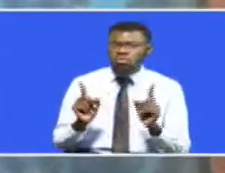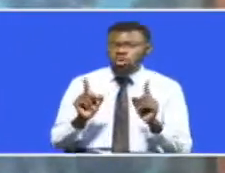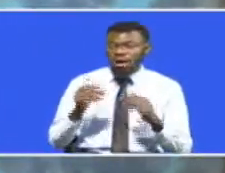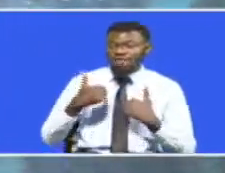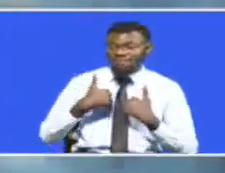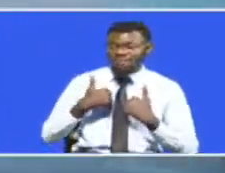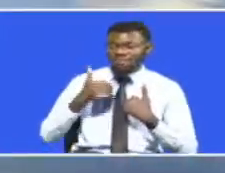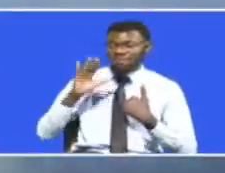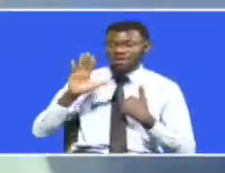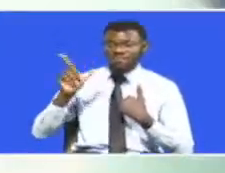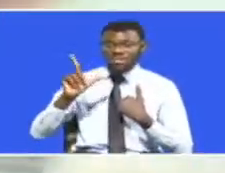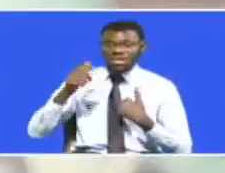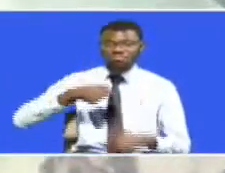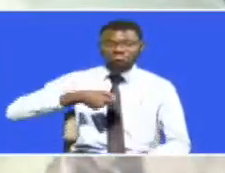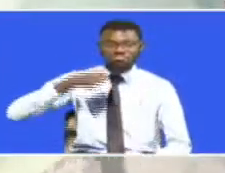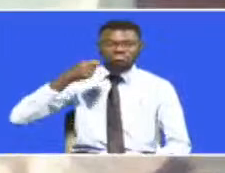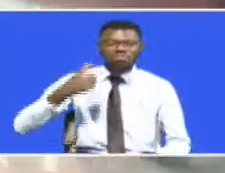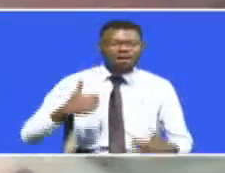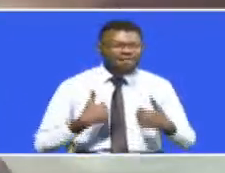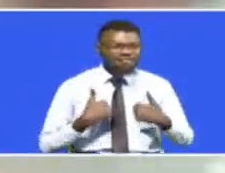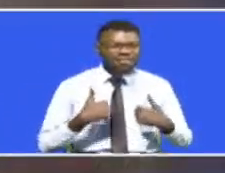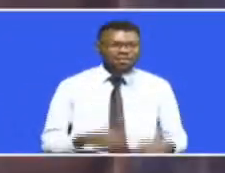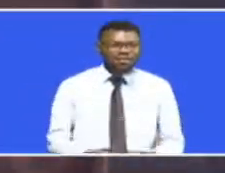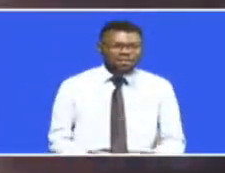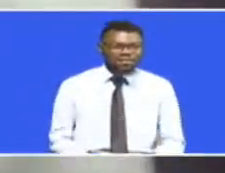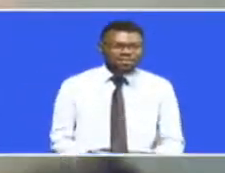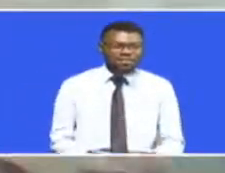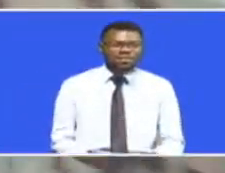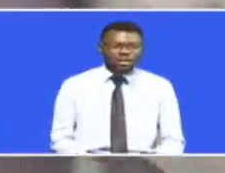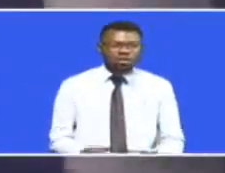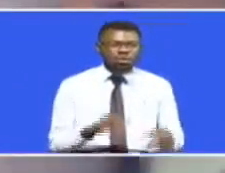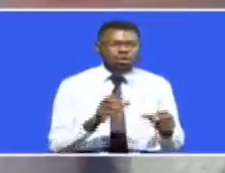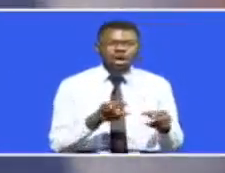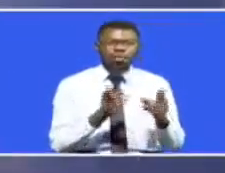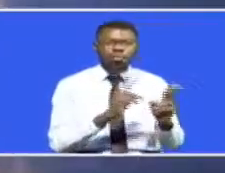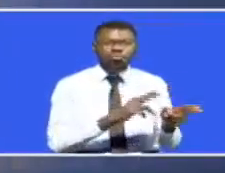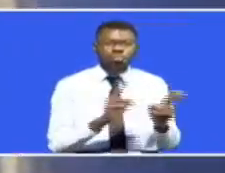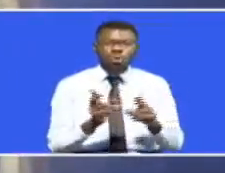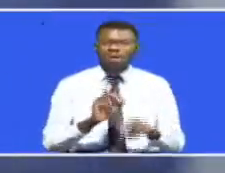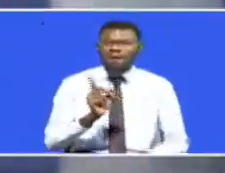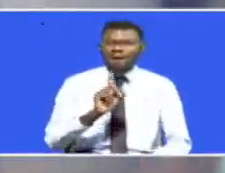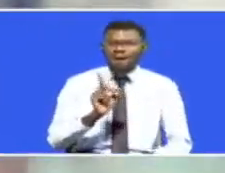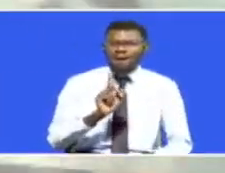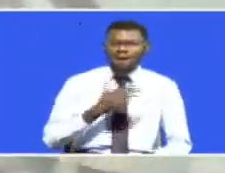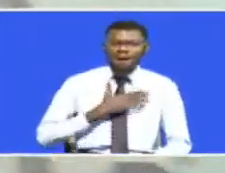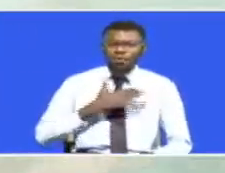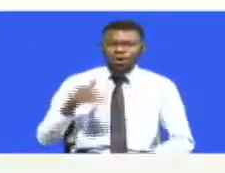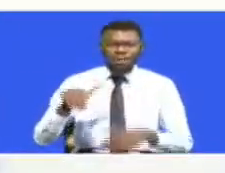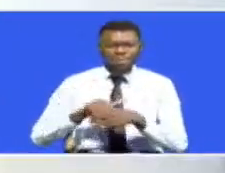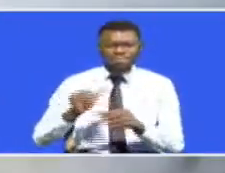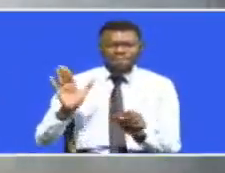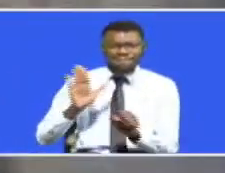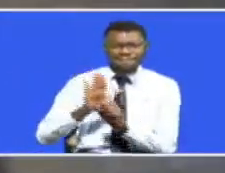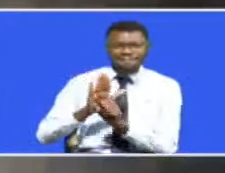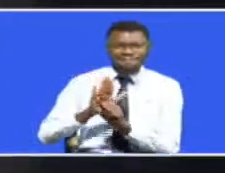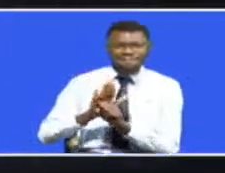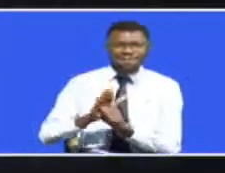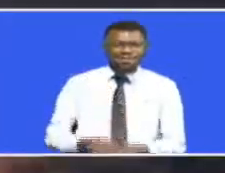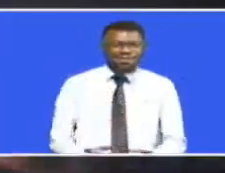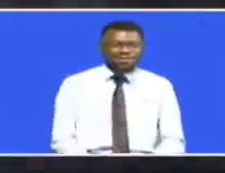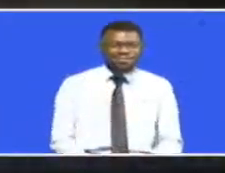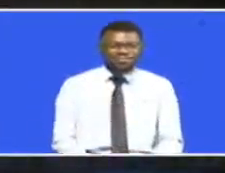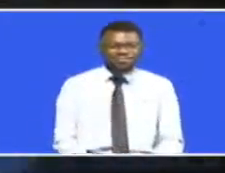Biko. Biko. Kuna biko na ingine. Yeah, hatutaki kawaida. Kawaida ili wao watu watachukua na watakula na hata shiba. Hii sasa tuko